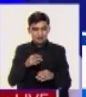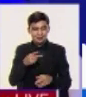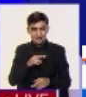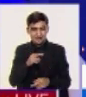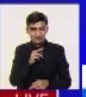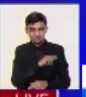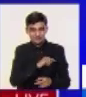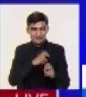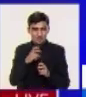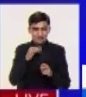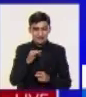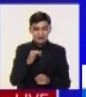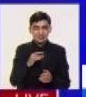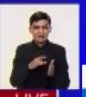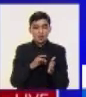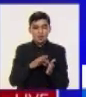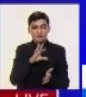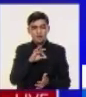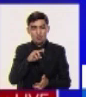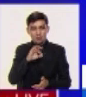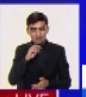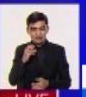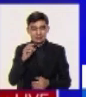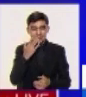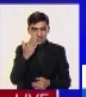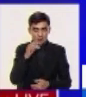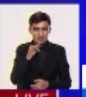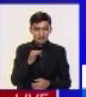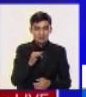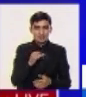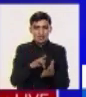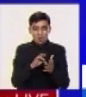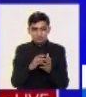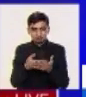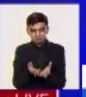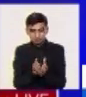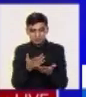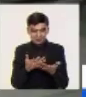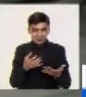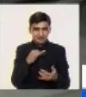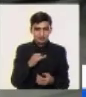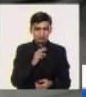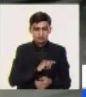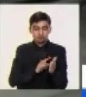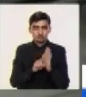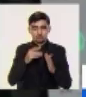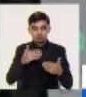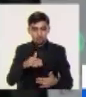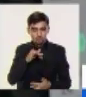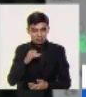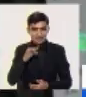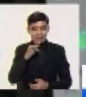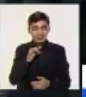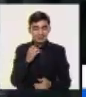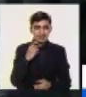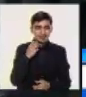производству стекловолокна, зеркал, стеклянной посуды и тары уже начали. В Кызылординской области